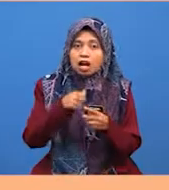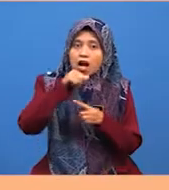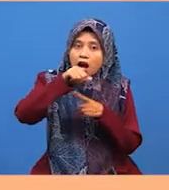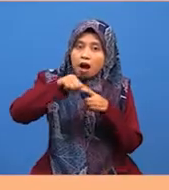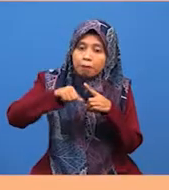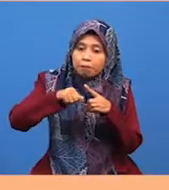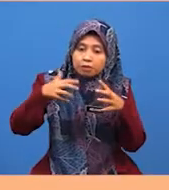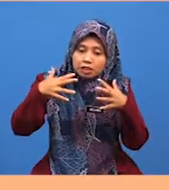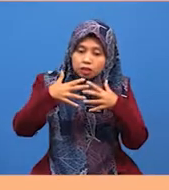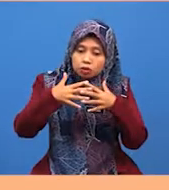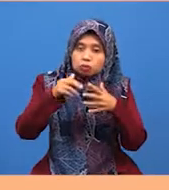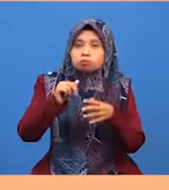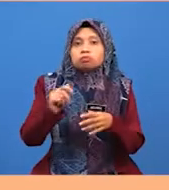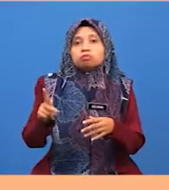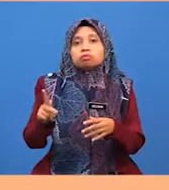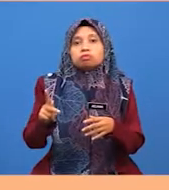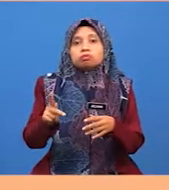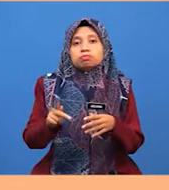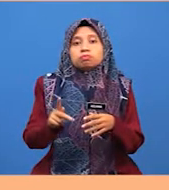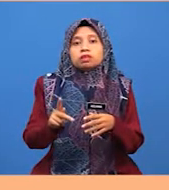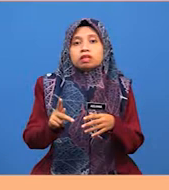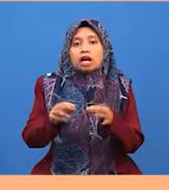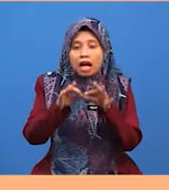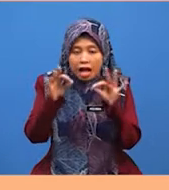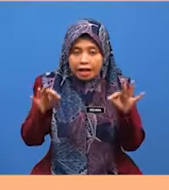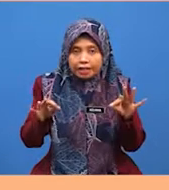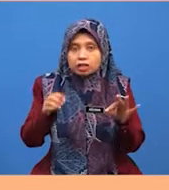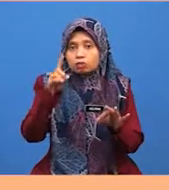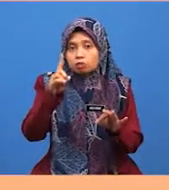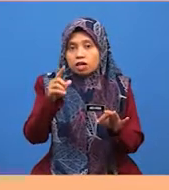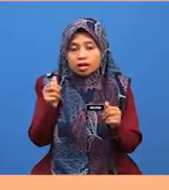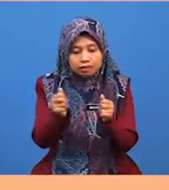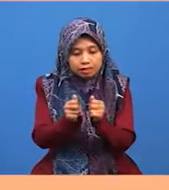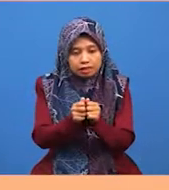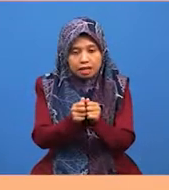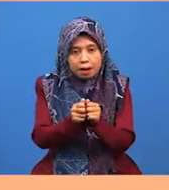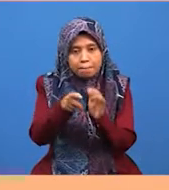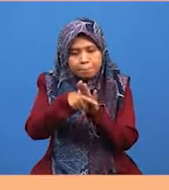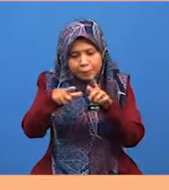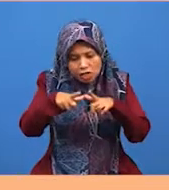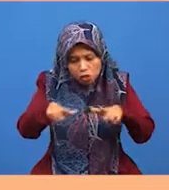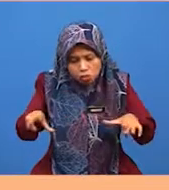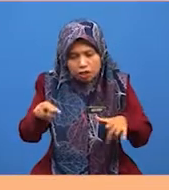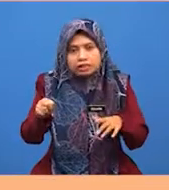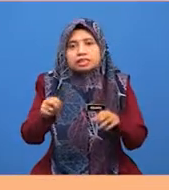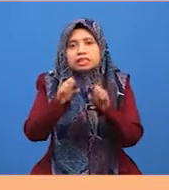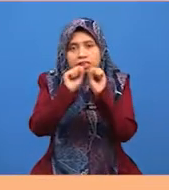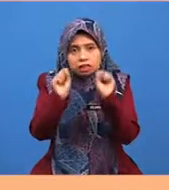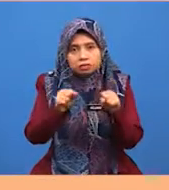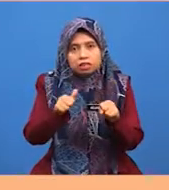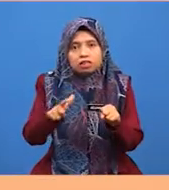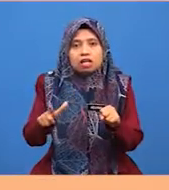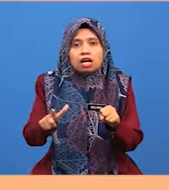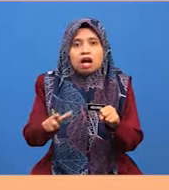Apabila dicantumkan, maka ayat tunggal dengan perluasan subjek ialah